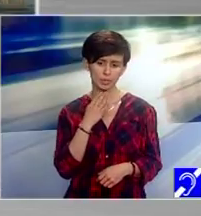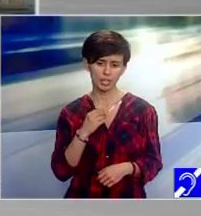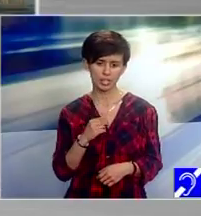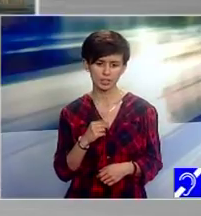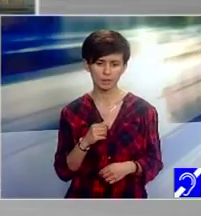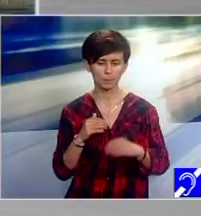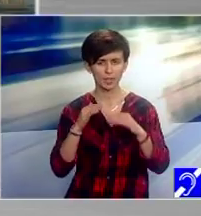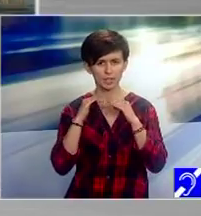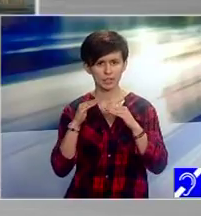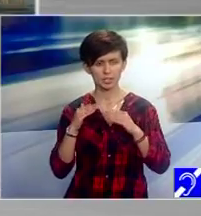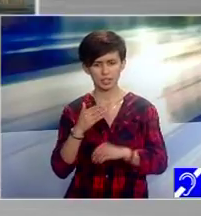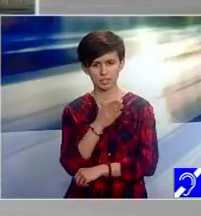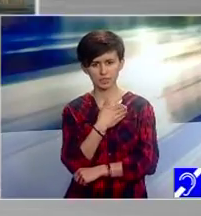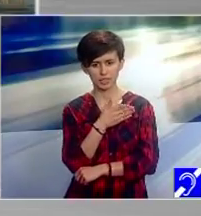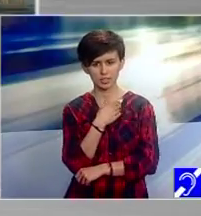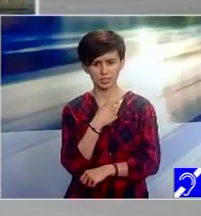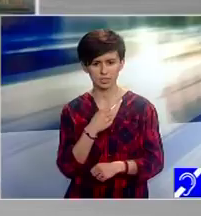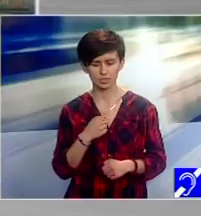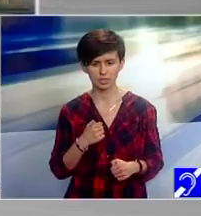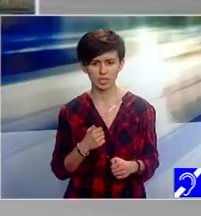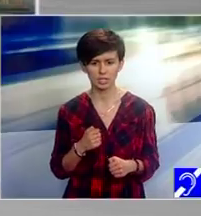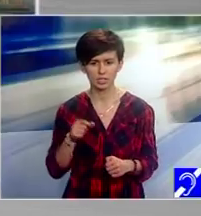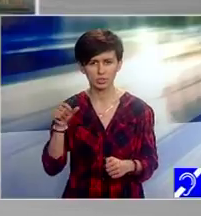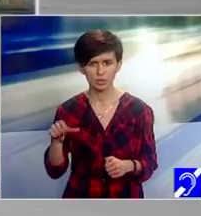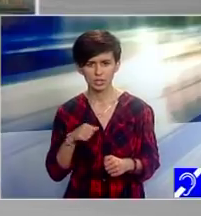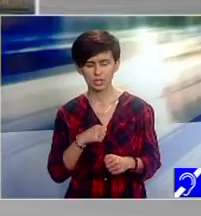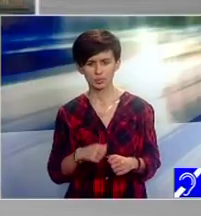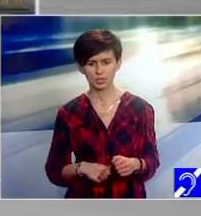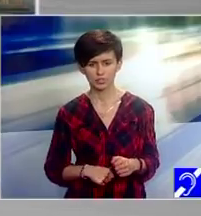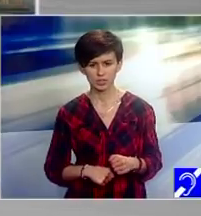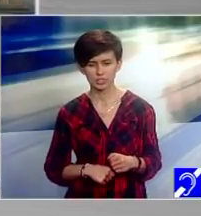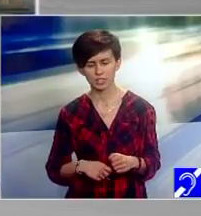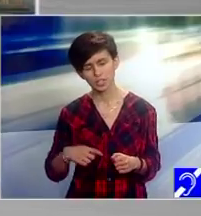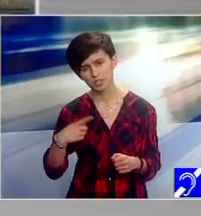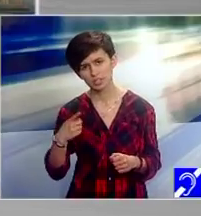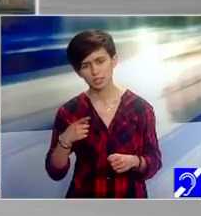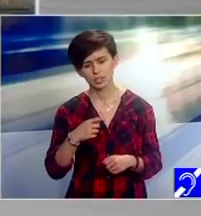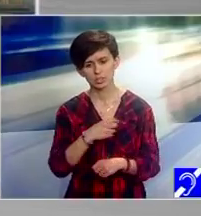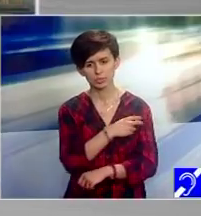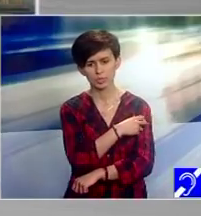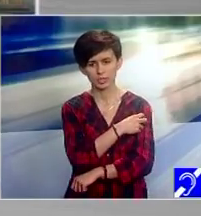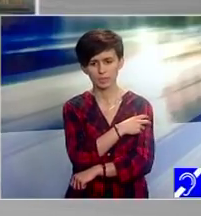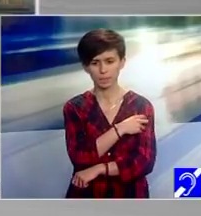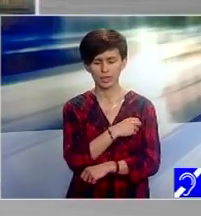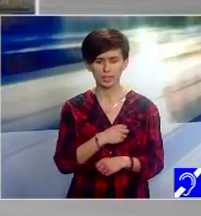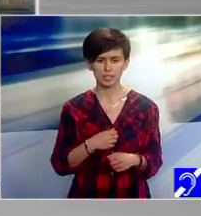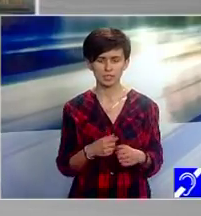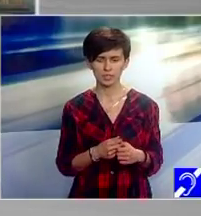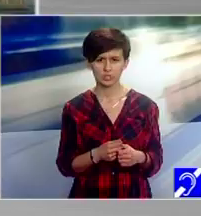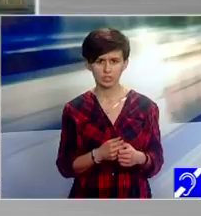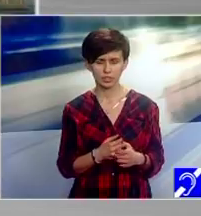față, la nivel național, o profesională post-gimnazială este greu de urmat,